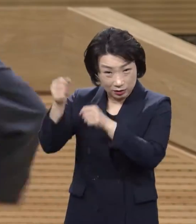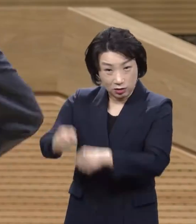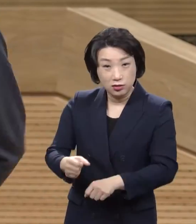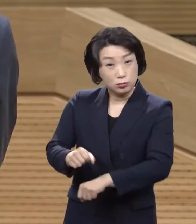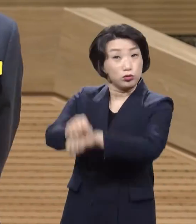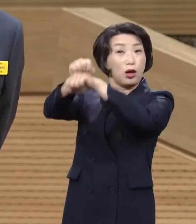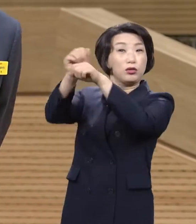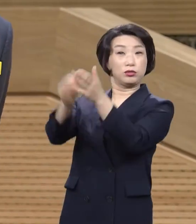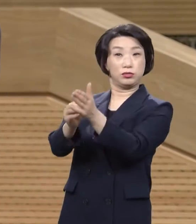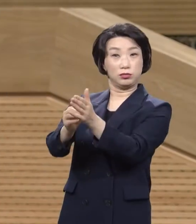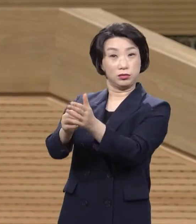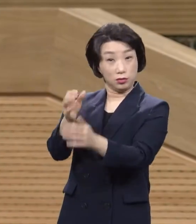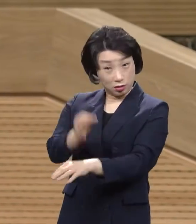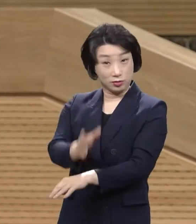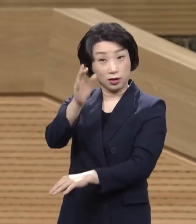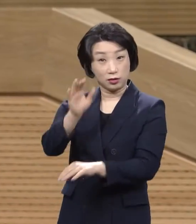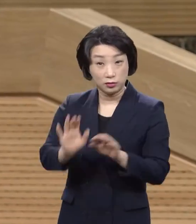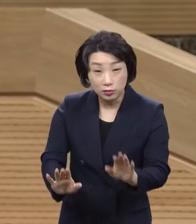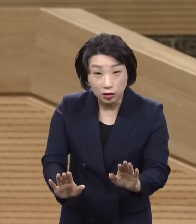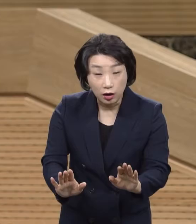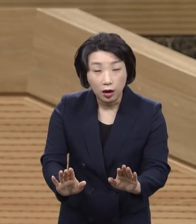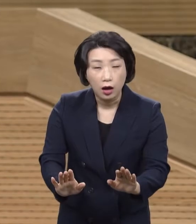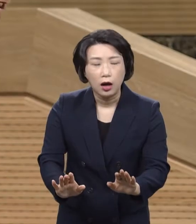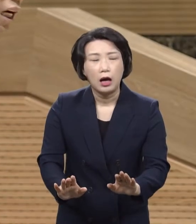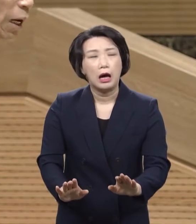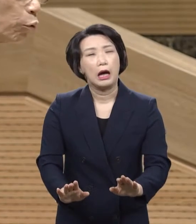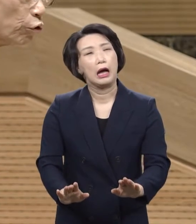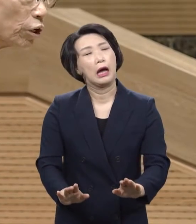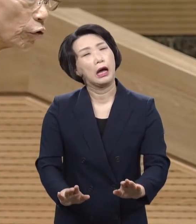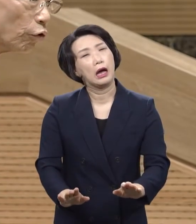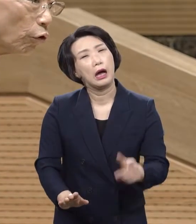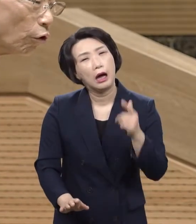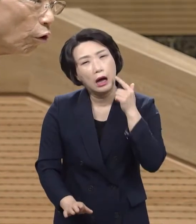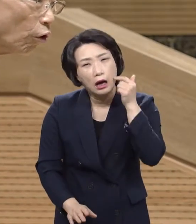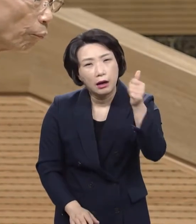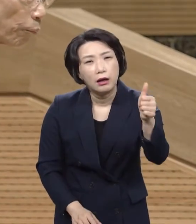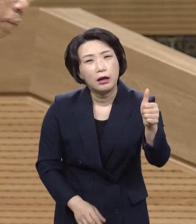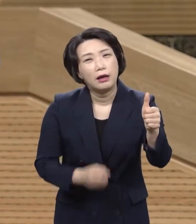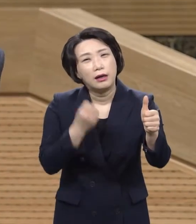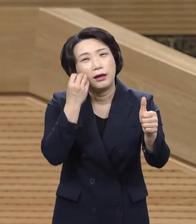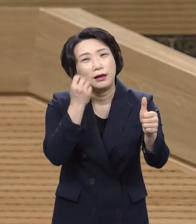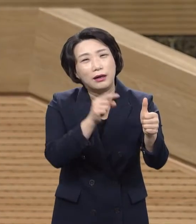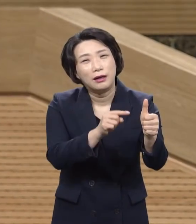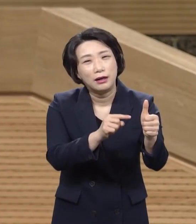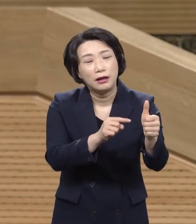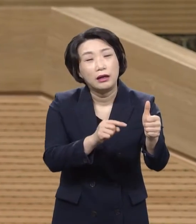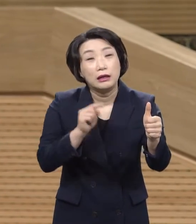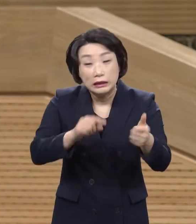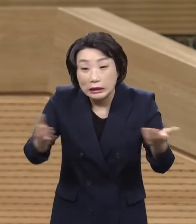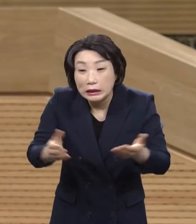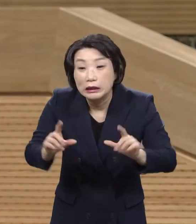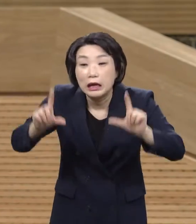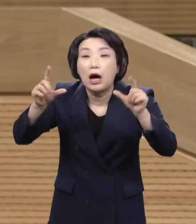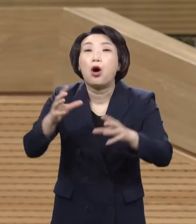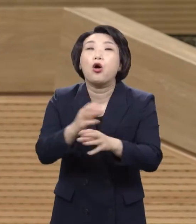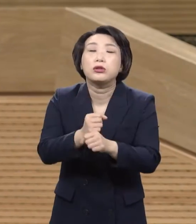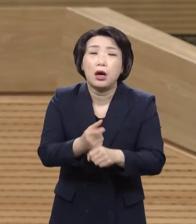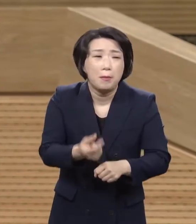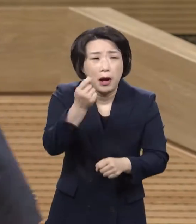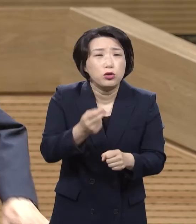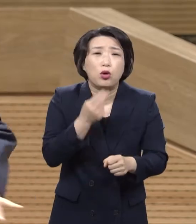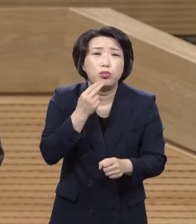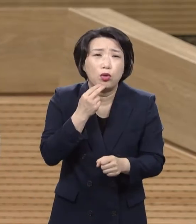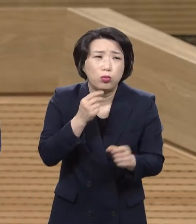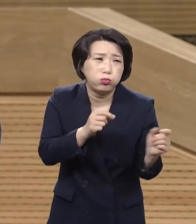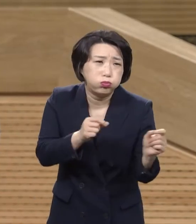돼요. 근데 왜 아버지께서 이 일을 빨리 안